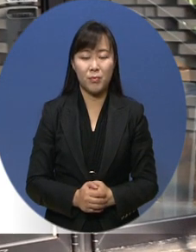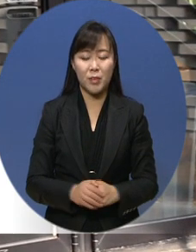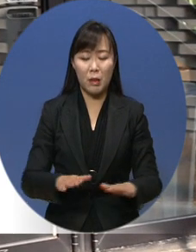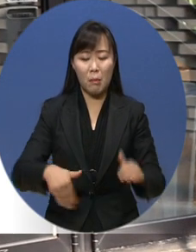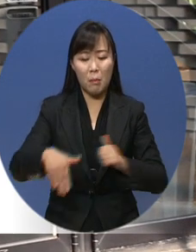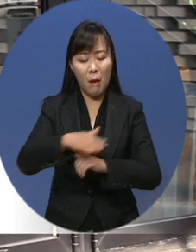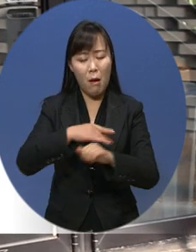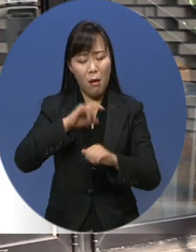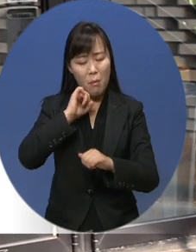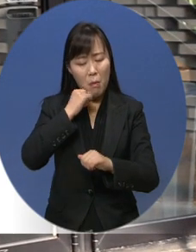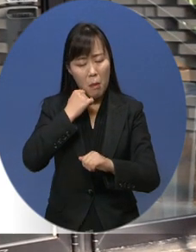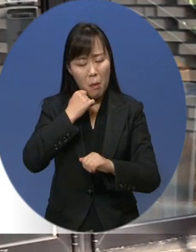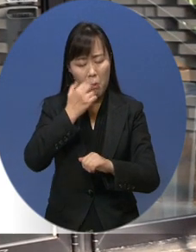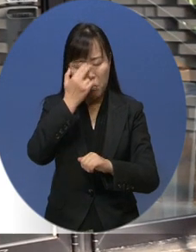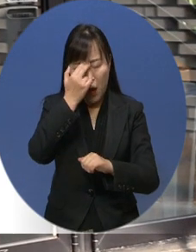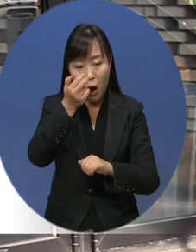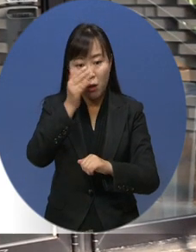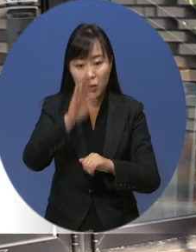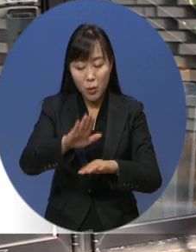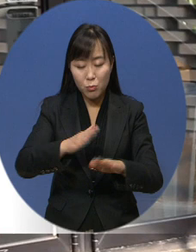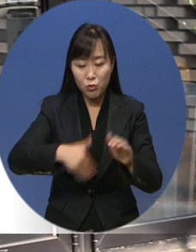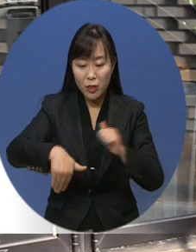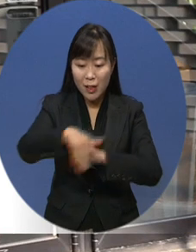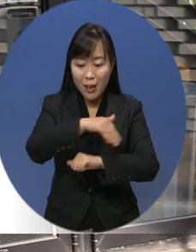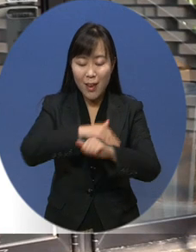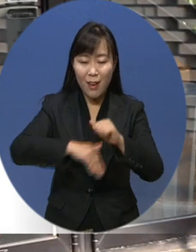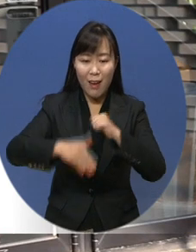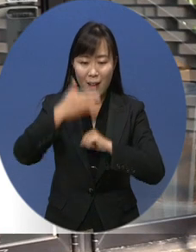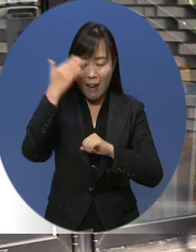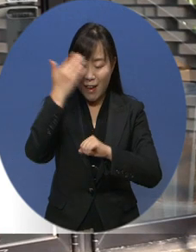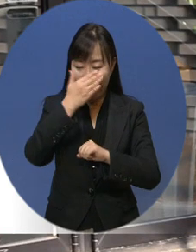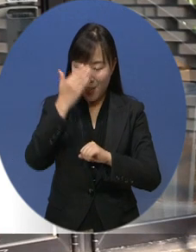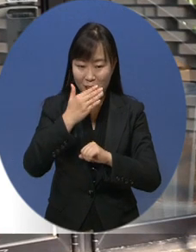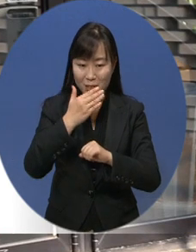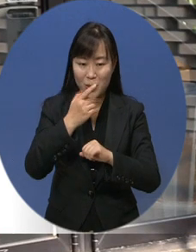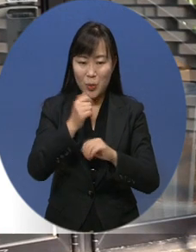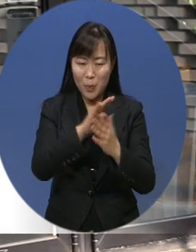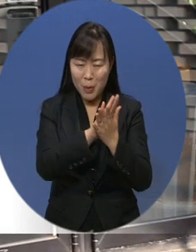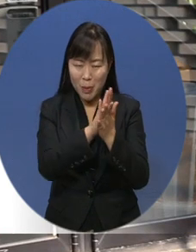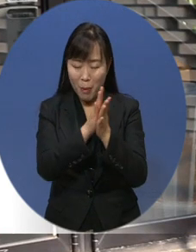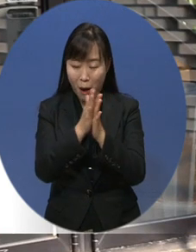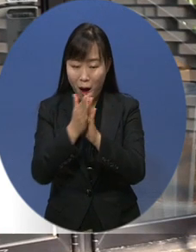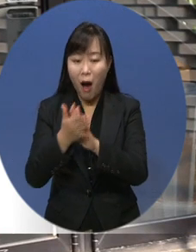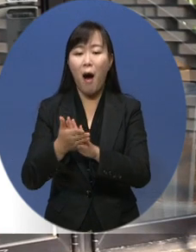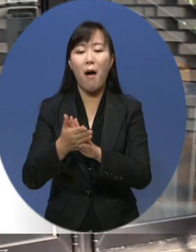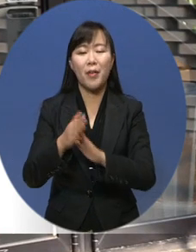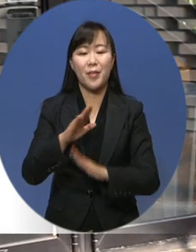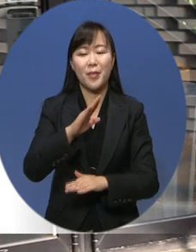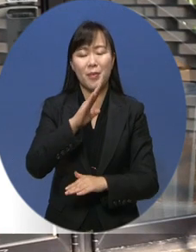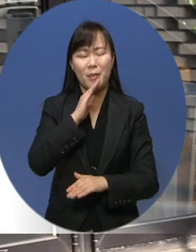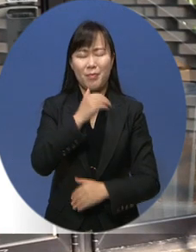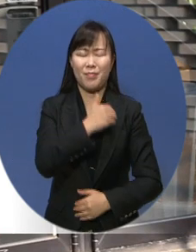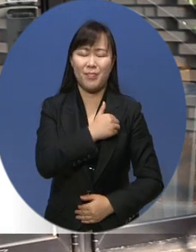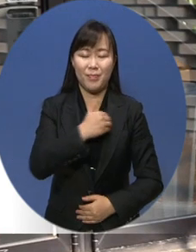열악했던 마을 분위기가 조금 그래도 쾌적한 환경으로 조금이나마 이제 변모한 데에